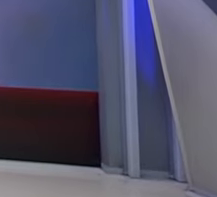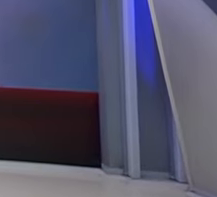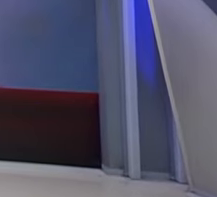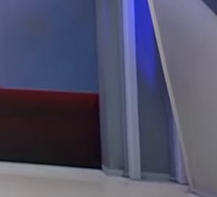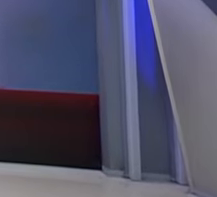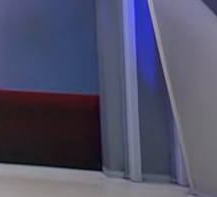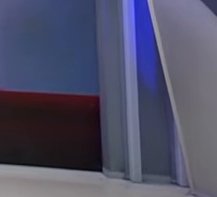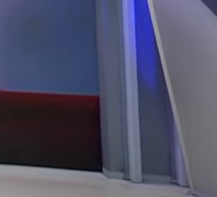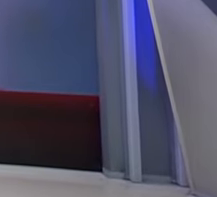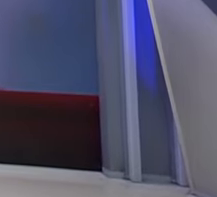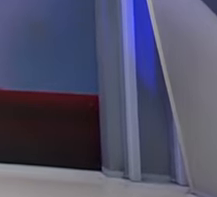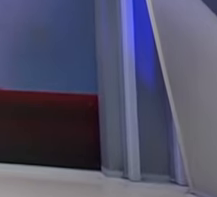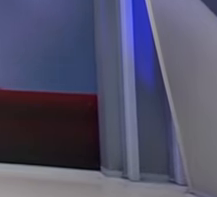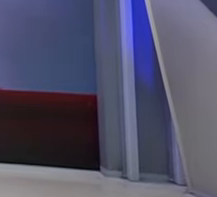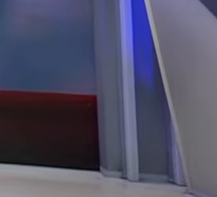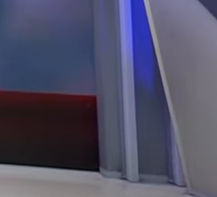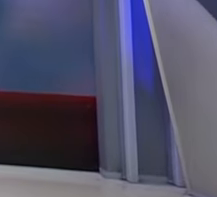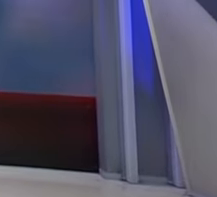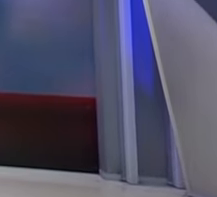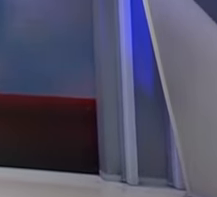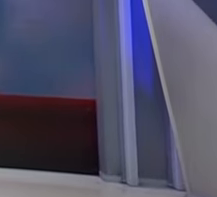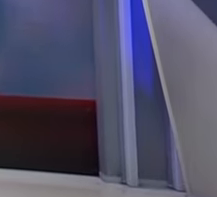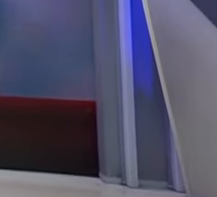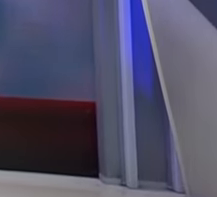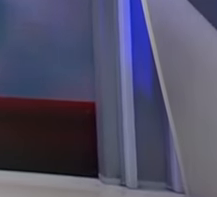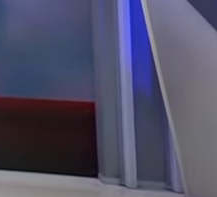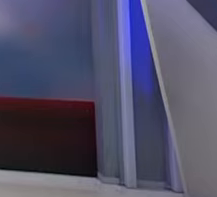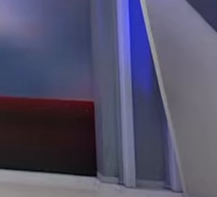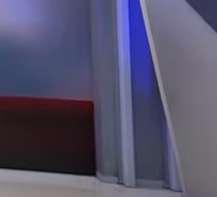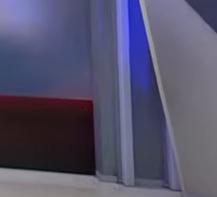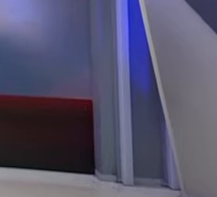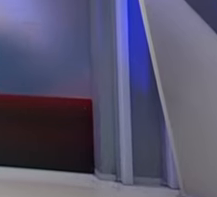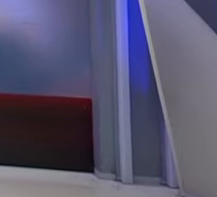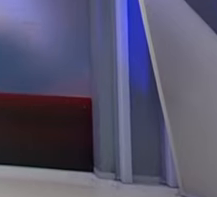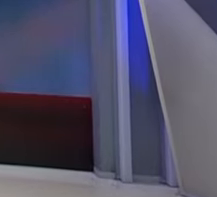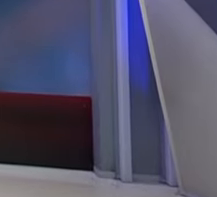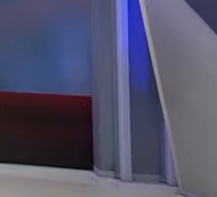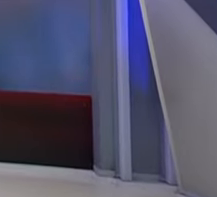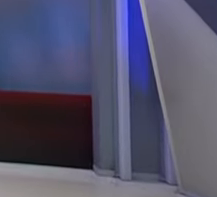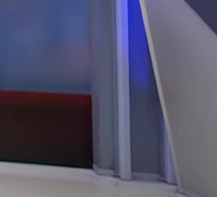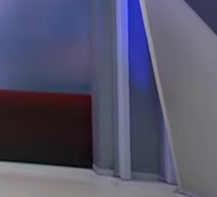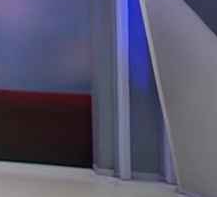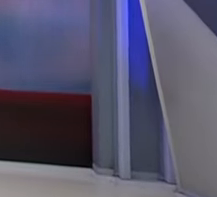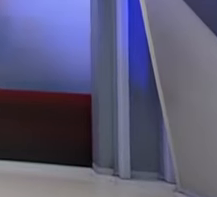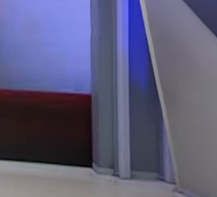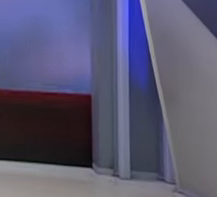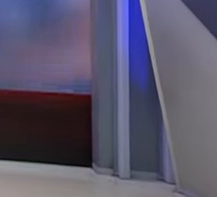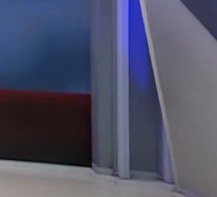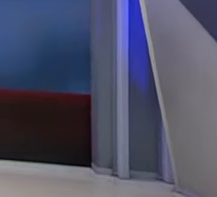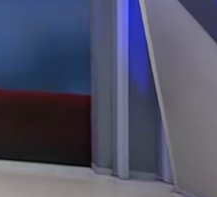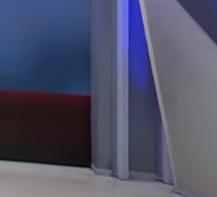ng vape at e-cigarette dahil sa pagdami ng mga nagkakaroon ng lung injury.